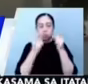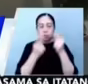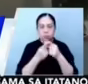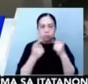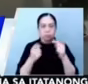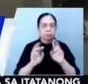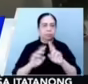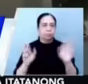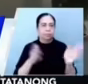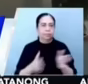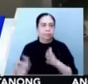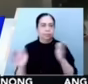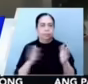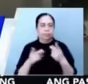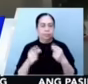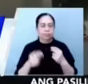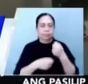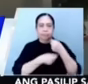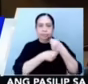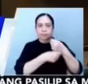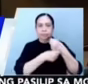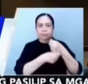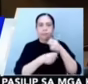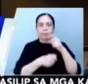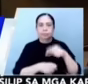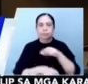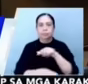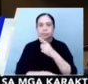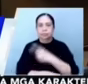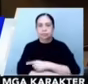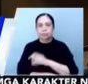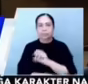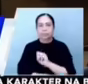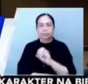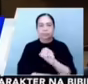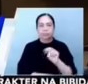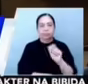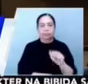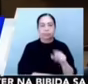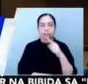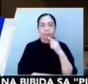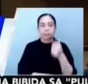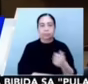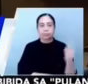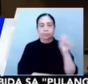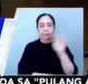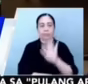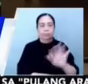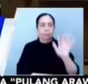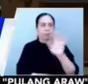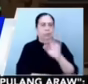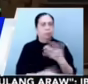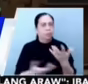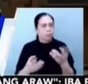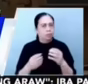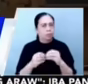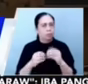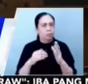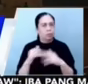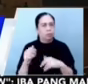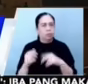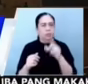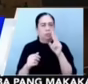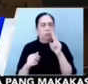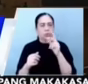kanilang gagawing kilos protesta sa araw ng SONA. Sa taya ng Office of the Secretary General, aabot sa mahigit 2,000 katao